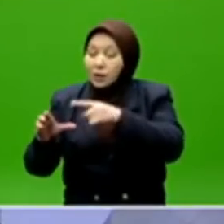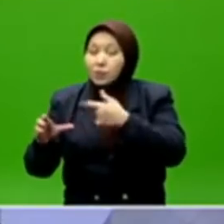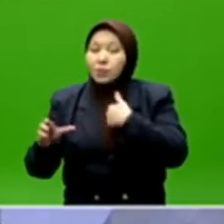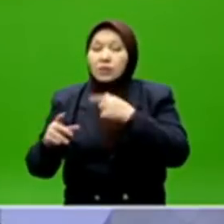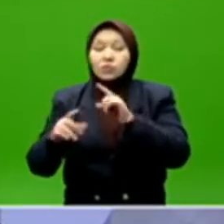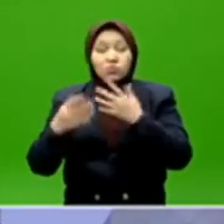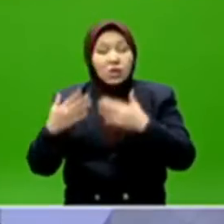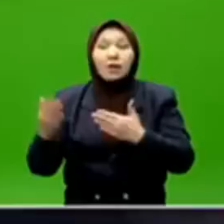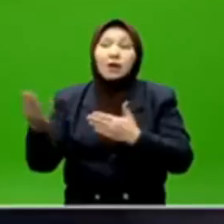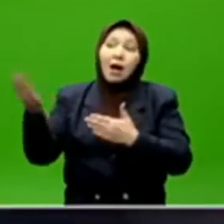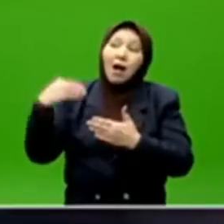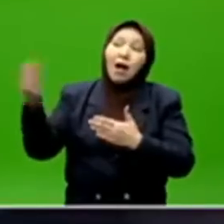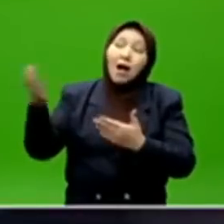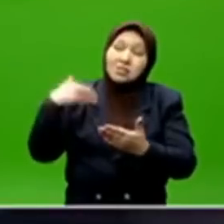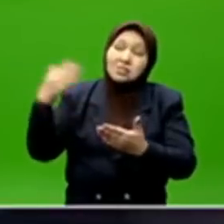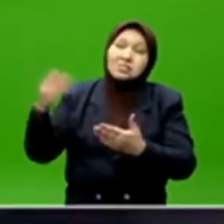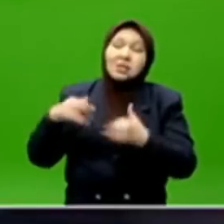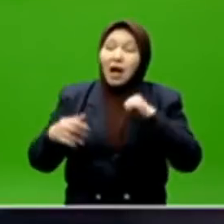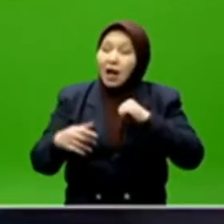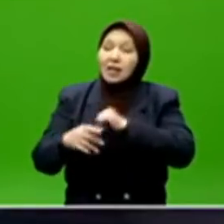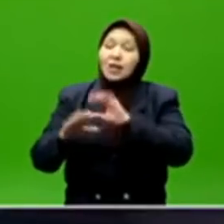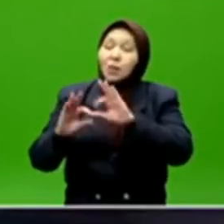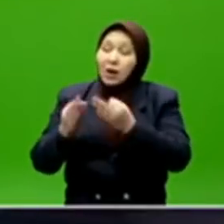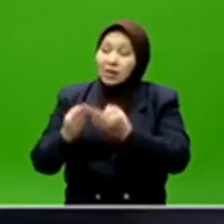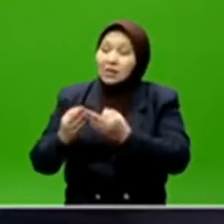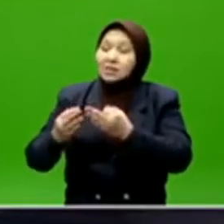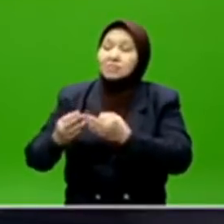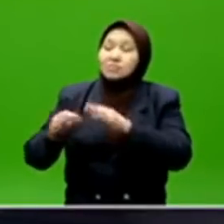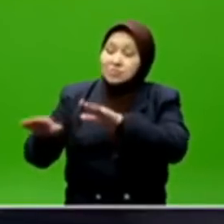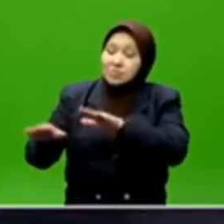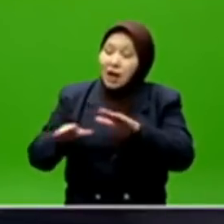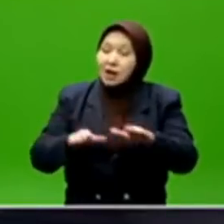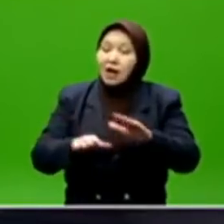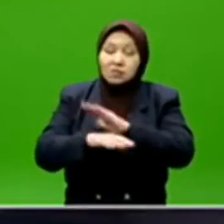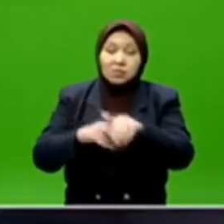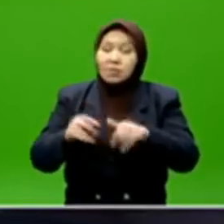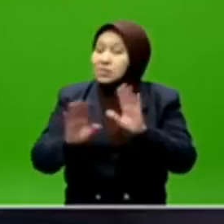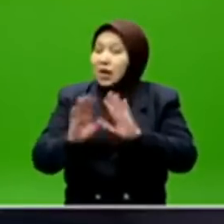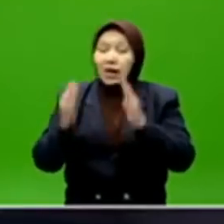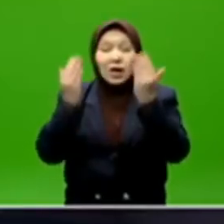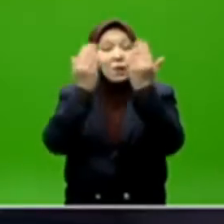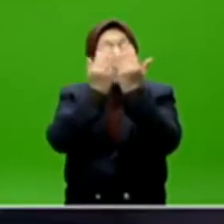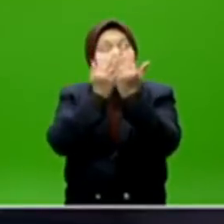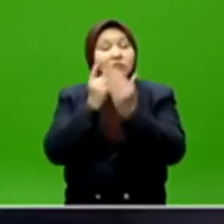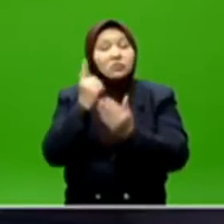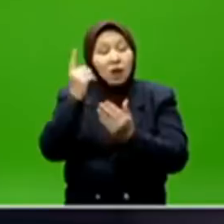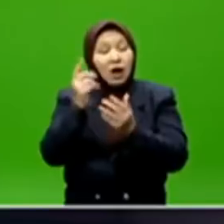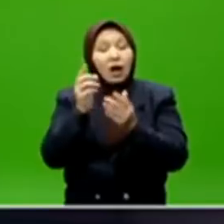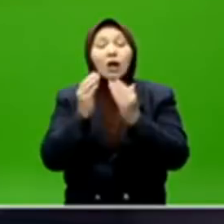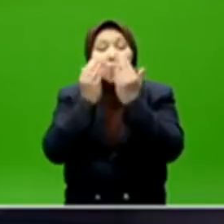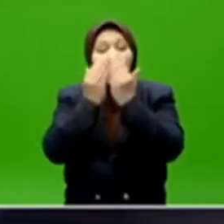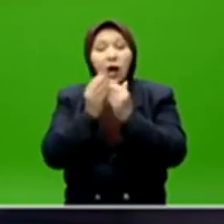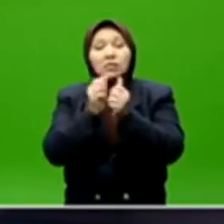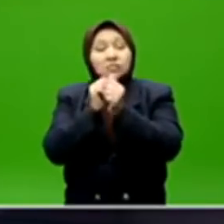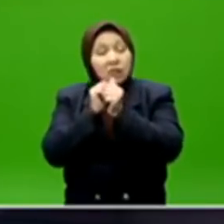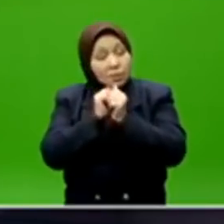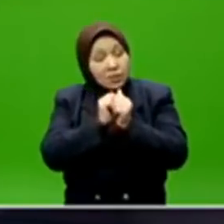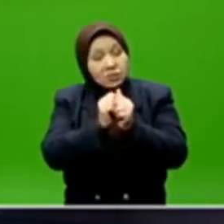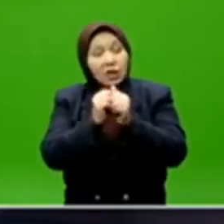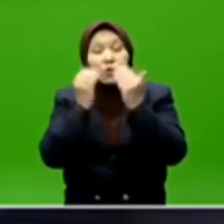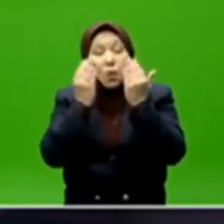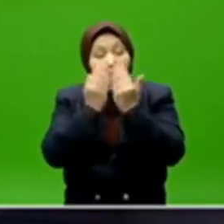dah ajak anak-anak je, ahli keluarga je, maka kali ini jangan doa seorang-seorang. Doa sama-sama. Ya. Doanya